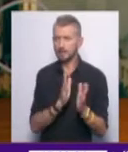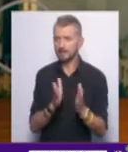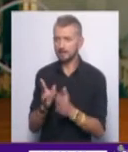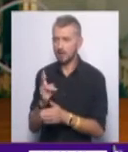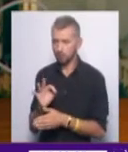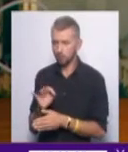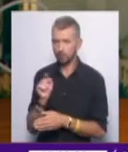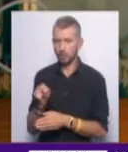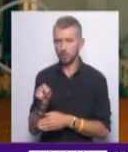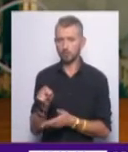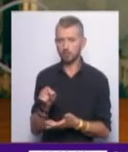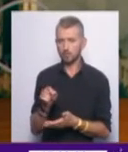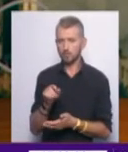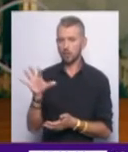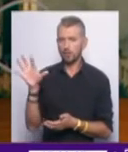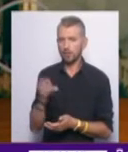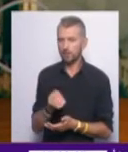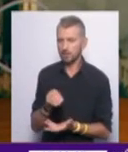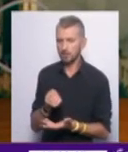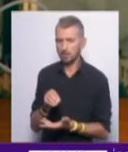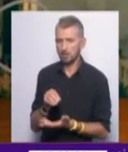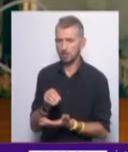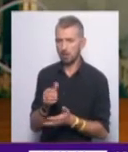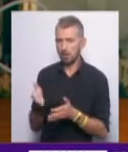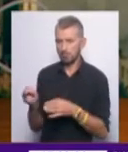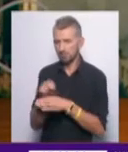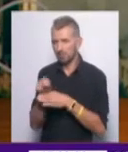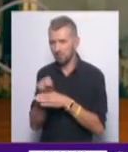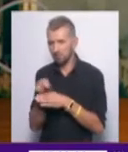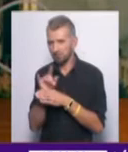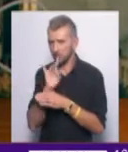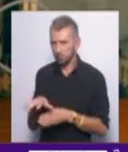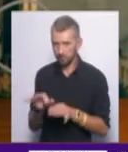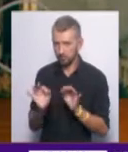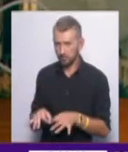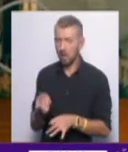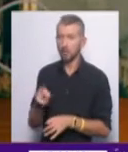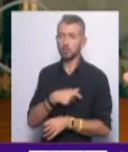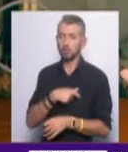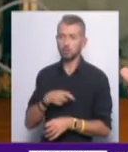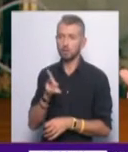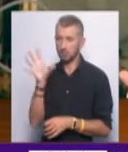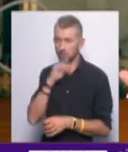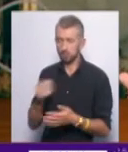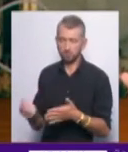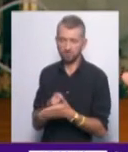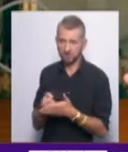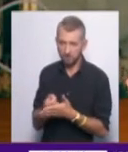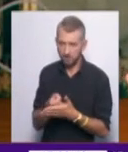вони всі зариватися, як то кажуть, не будуть. Той депутат, який зміг вибити, як ми кажемо, на свій округ ці